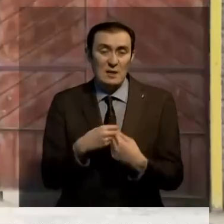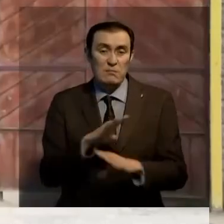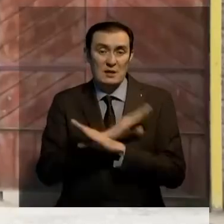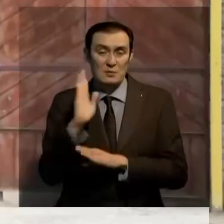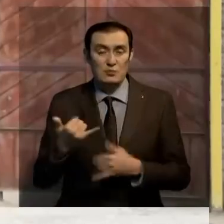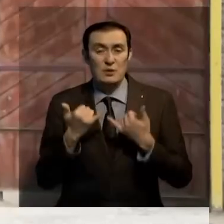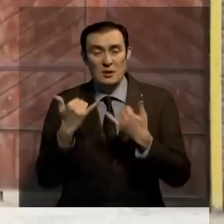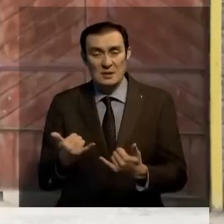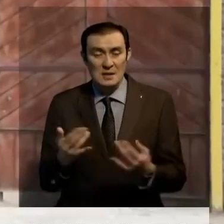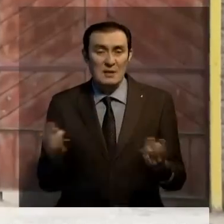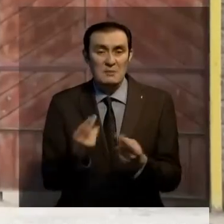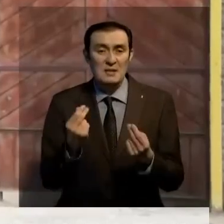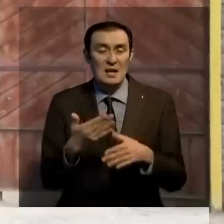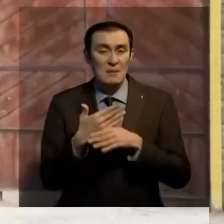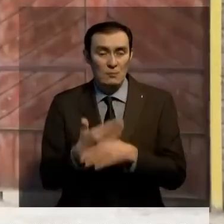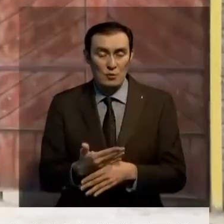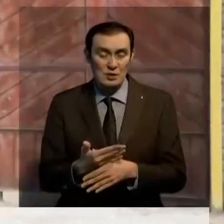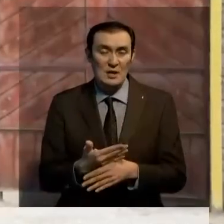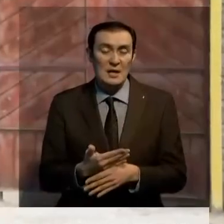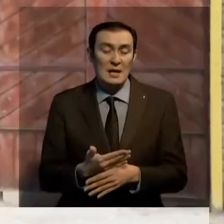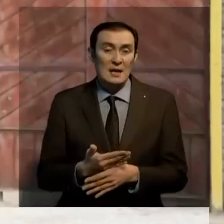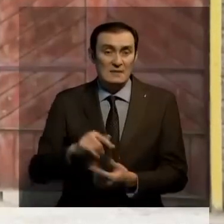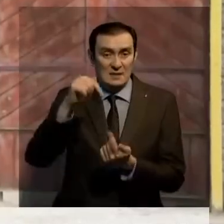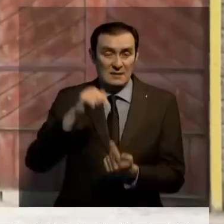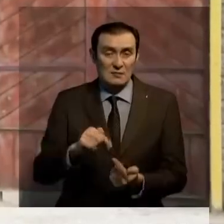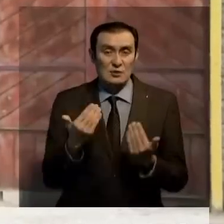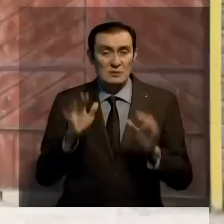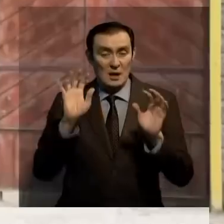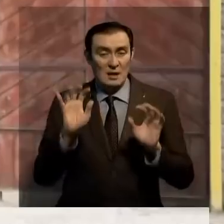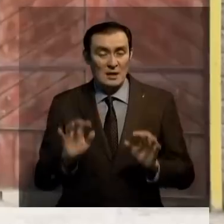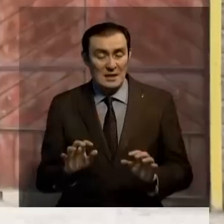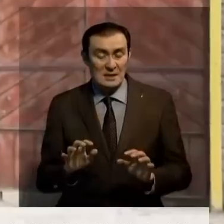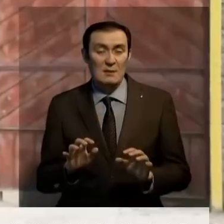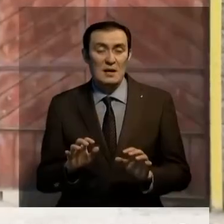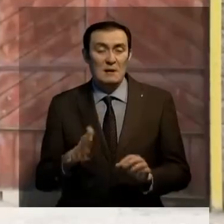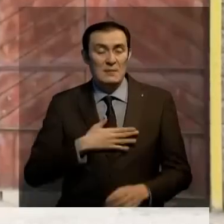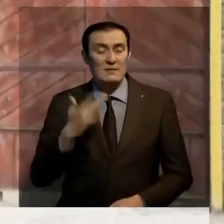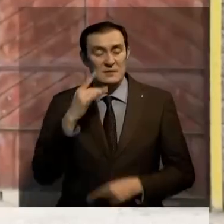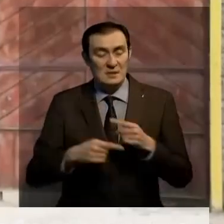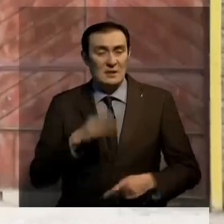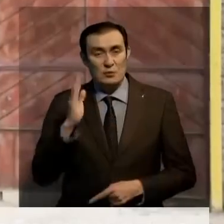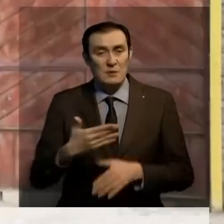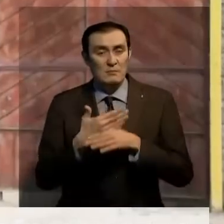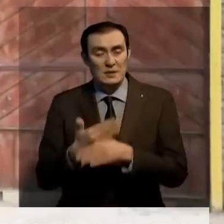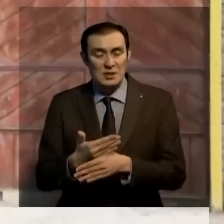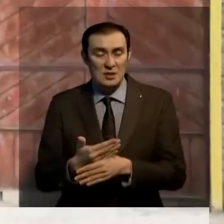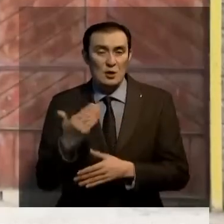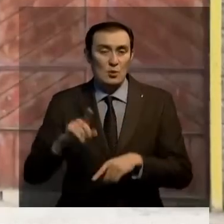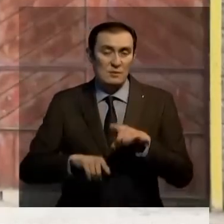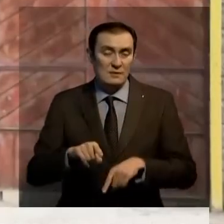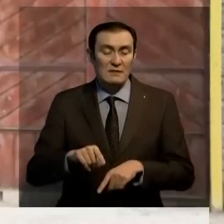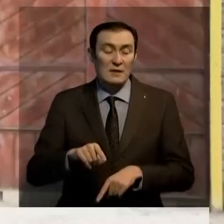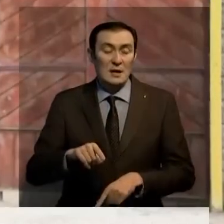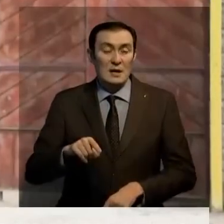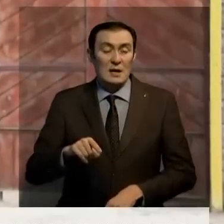будет оказана необходимая материальная помощь в соответствии с действующим законодательством. Мы всегда будем поддерживать связь с родственниками